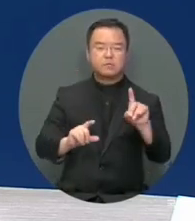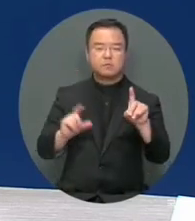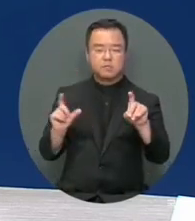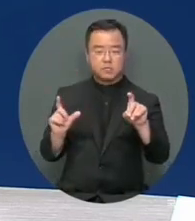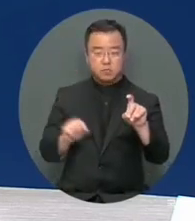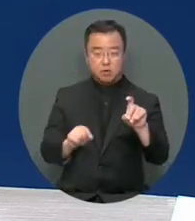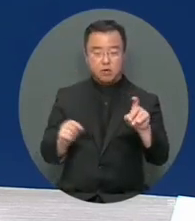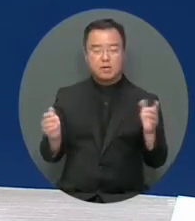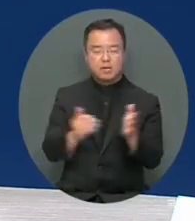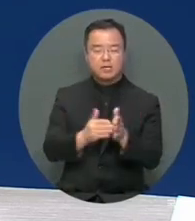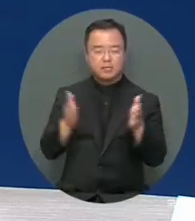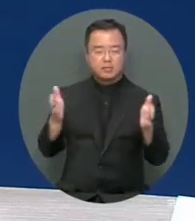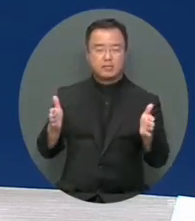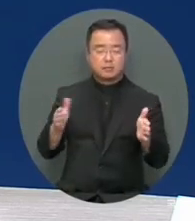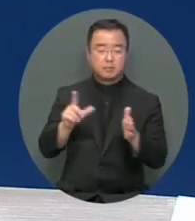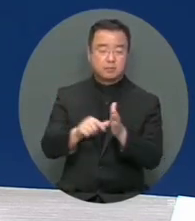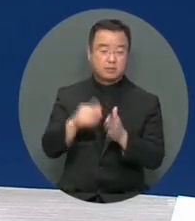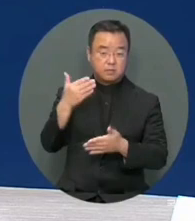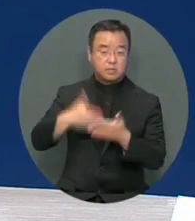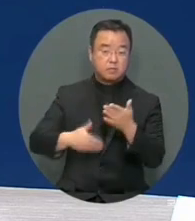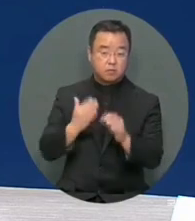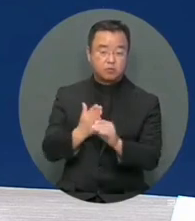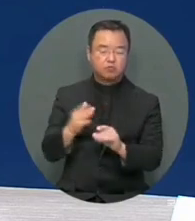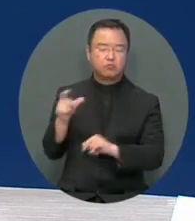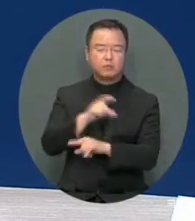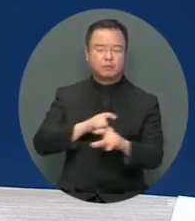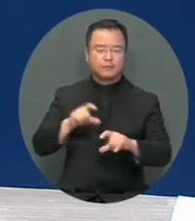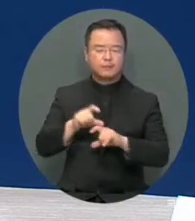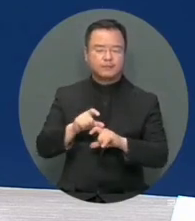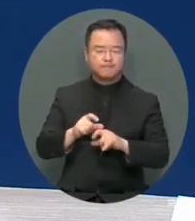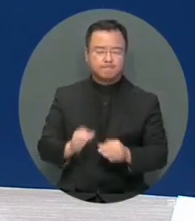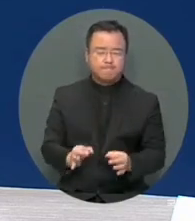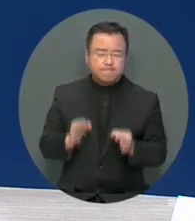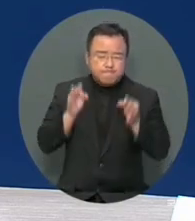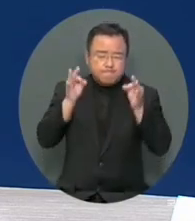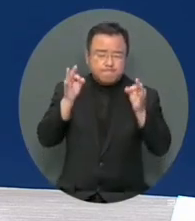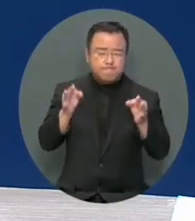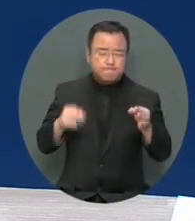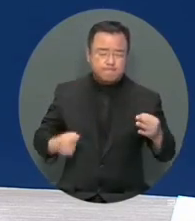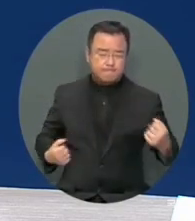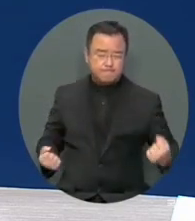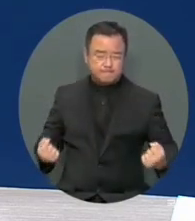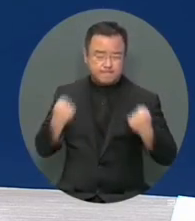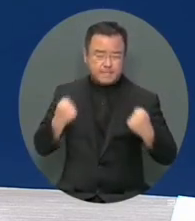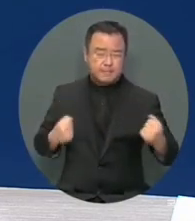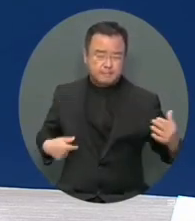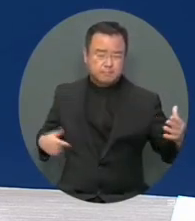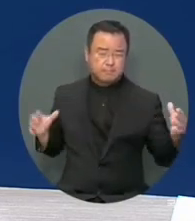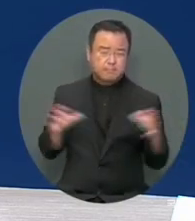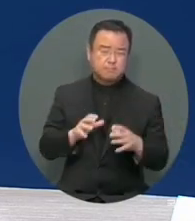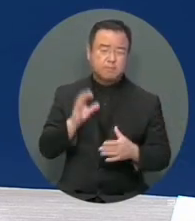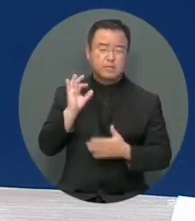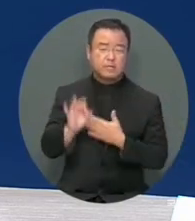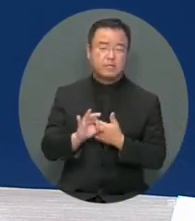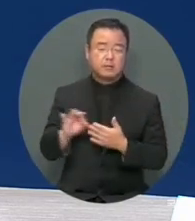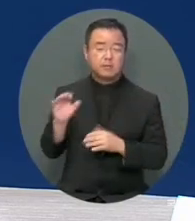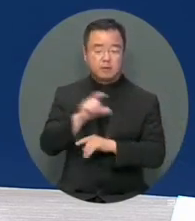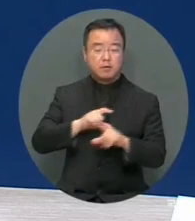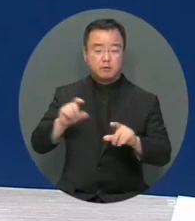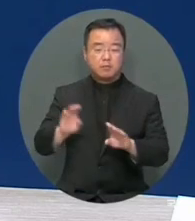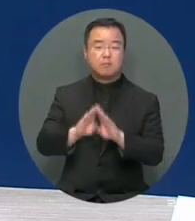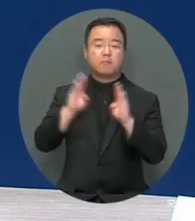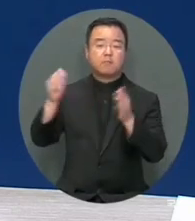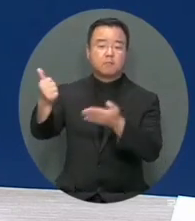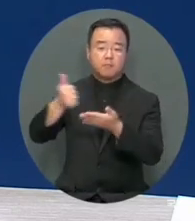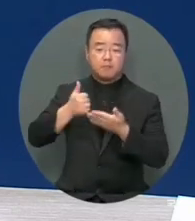만큼 이런 노력을 더 가속화하고 공력을 모아나간다면 우리가 주최를 개최할 수 있다고